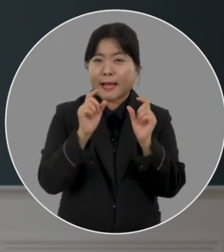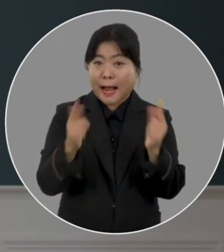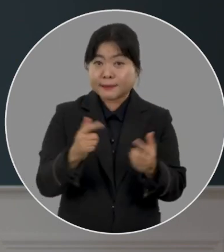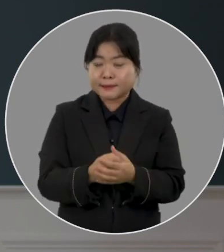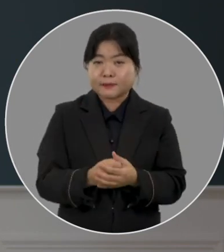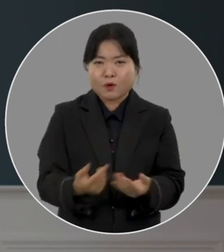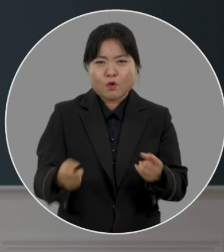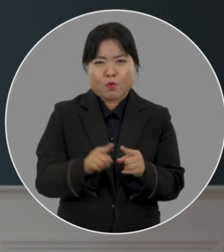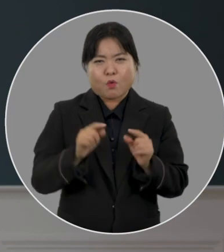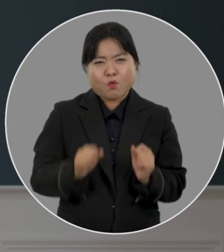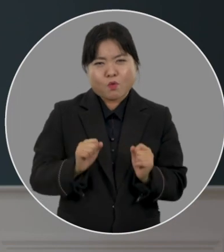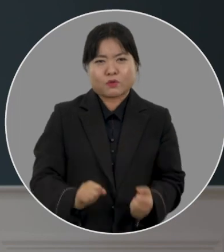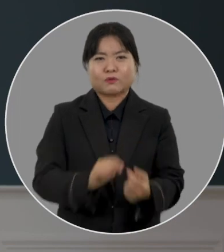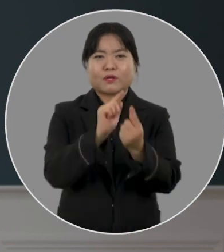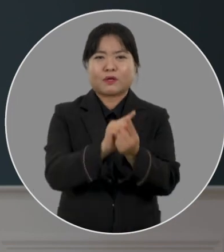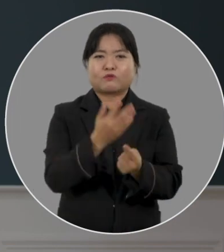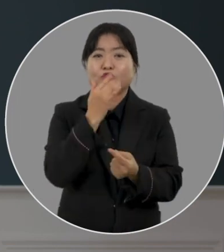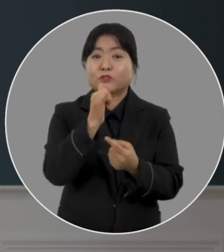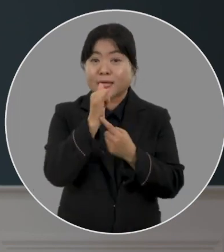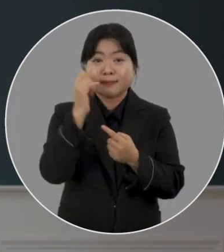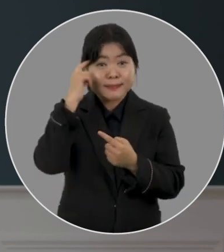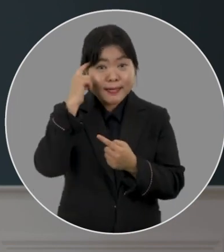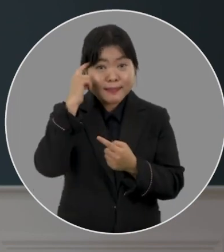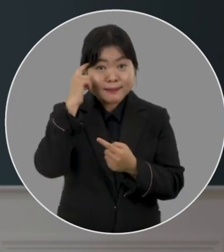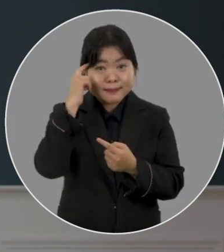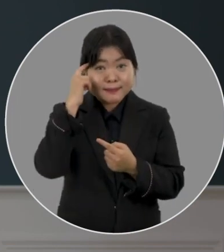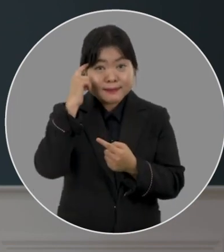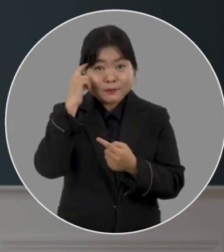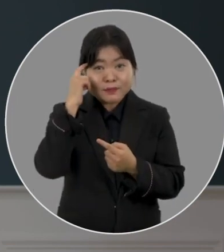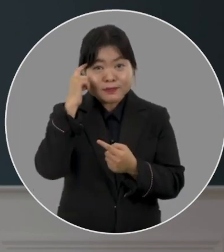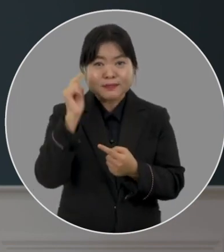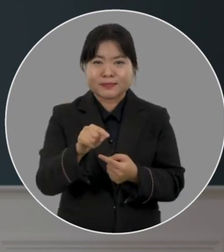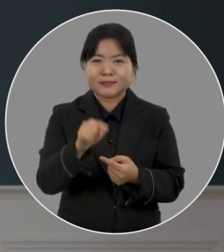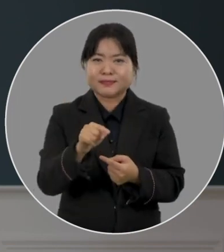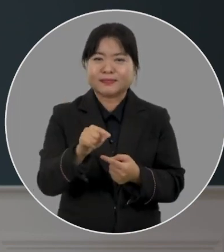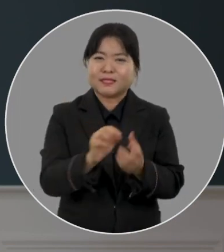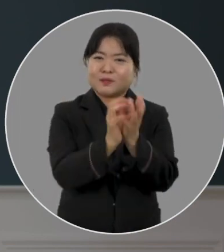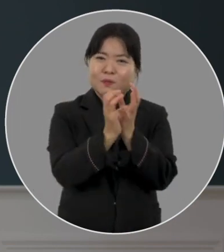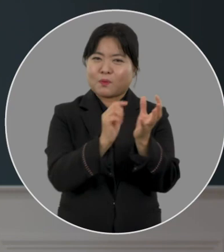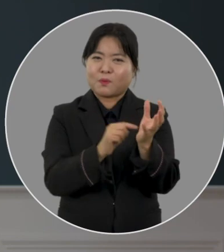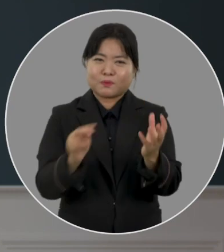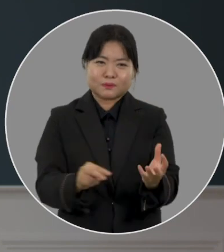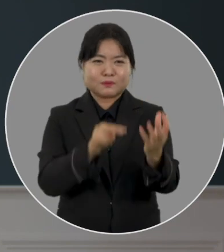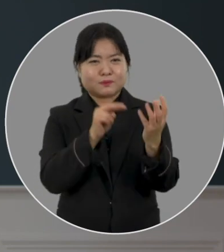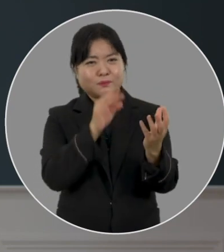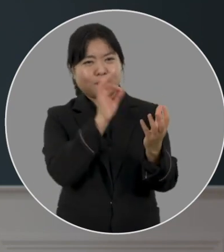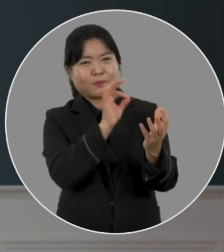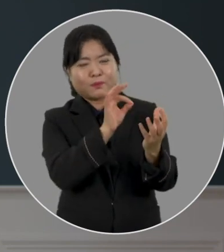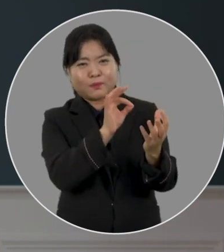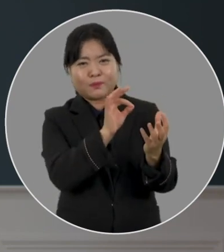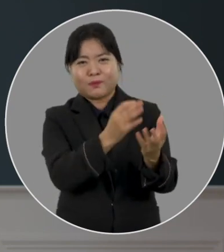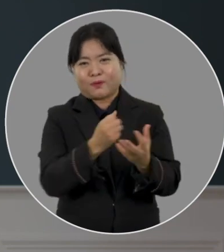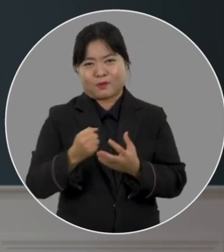아닌 공존의 대상이 될 수도 있다는 생각을 우리가 이 샘페르 아우구스투스